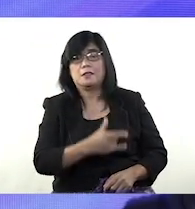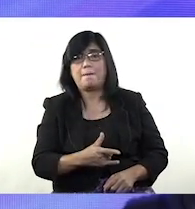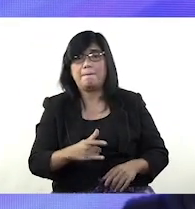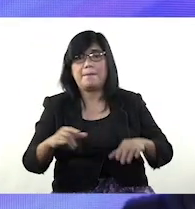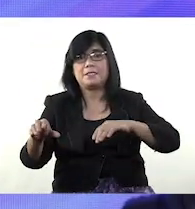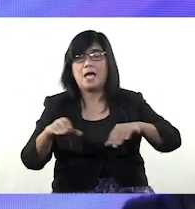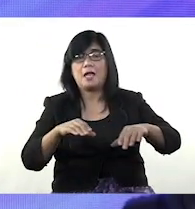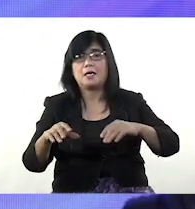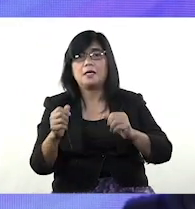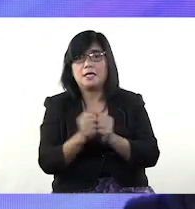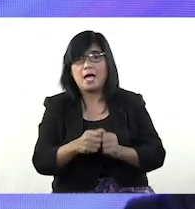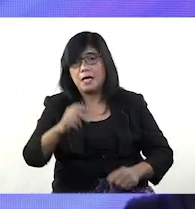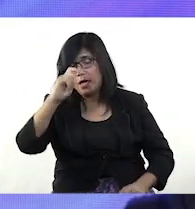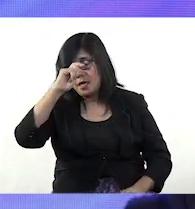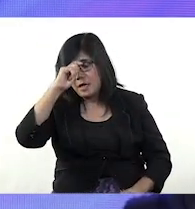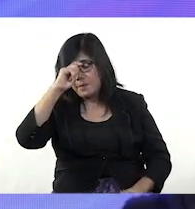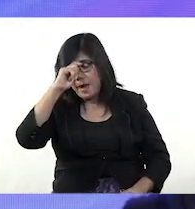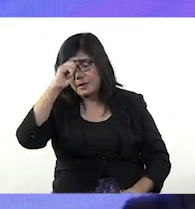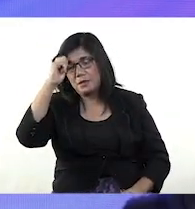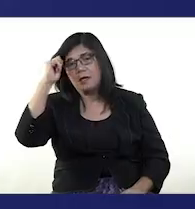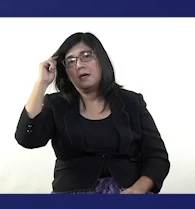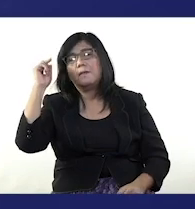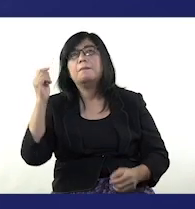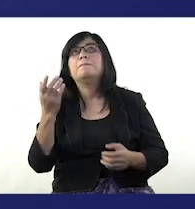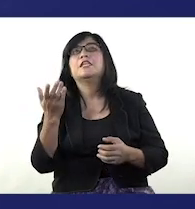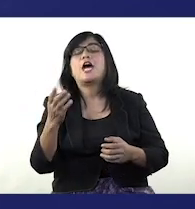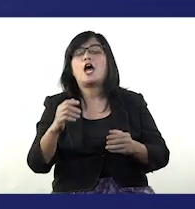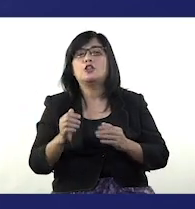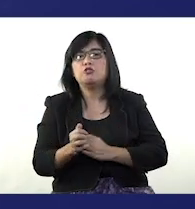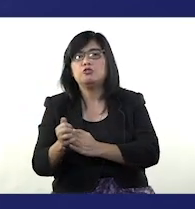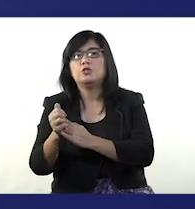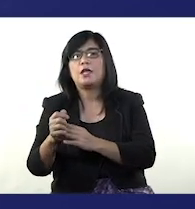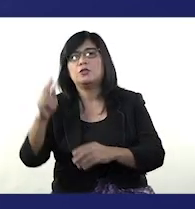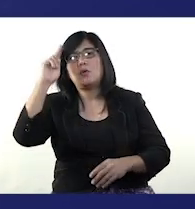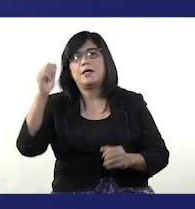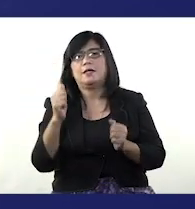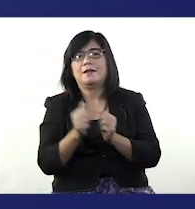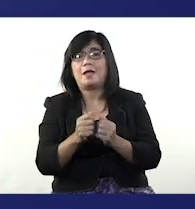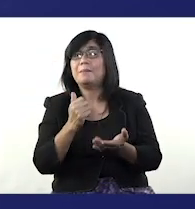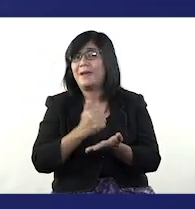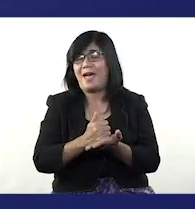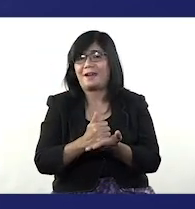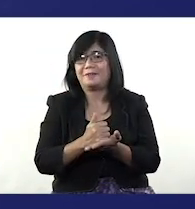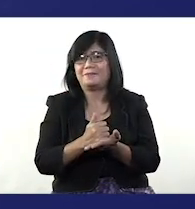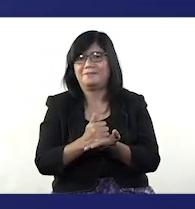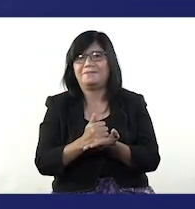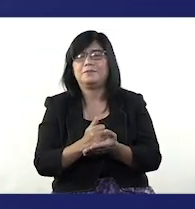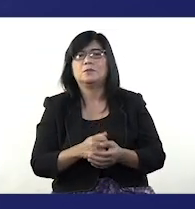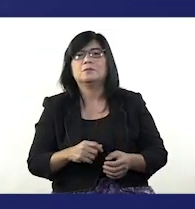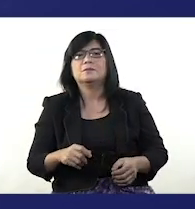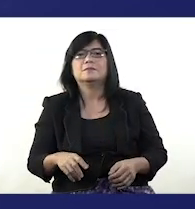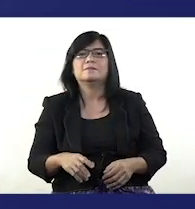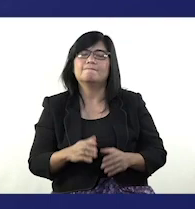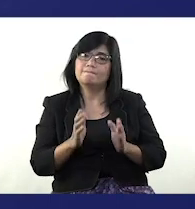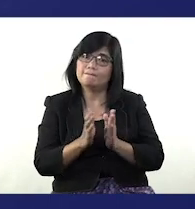Hai dengan hikmat dengan minta susunan Tuhan dengan benar selanjutnya klik Hai untuk menggenapi rencana Tuhan bagi kita